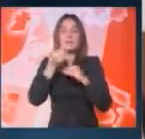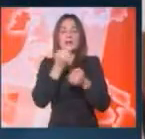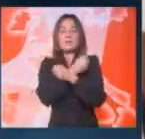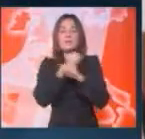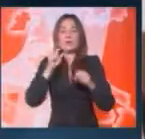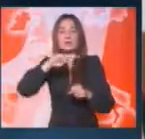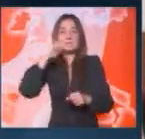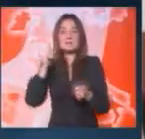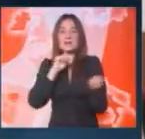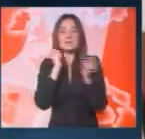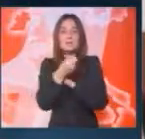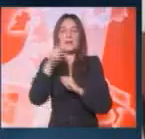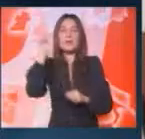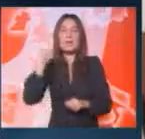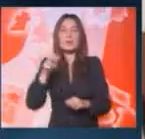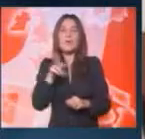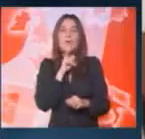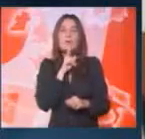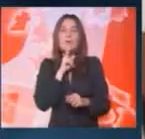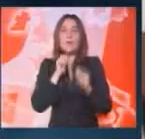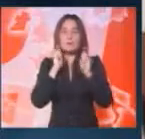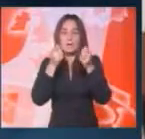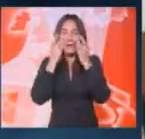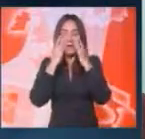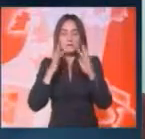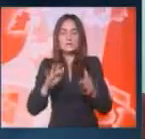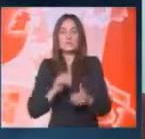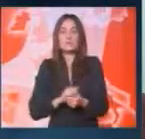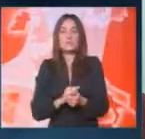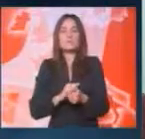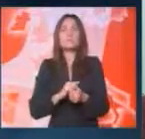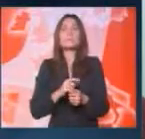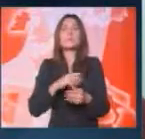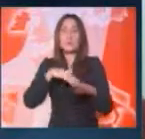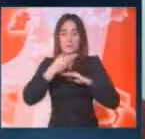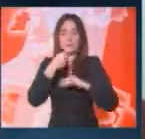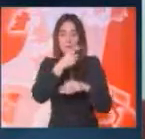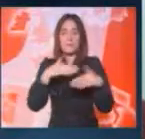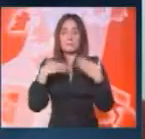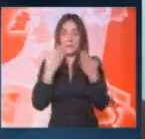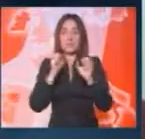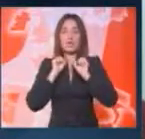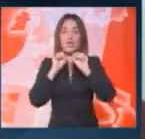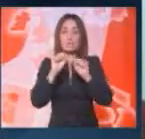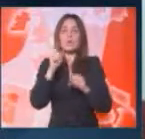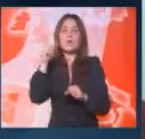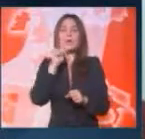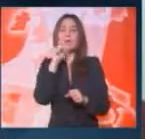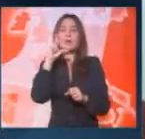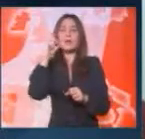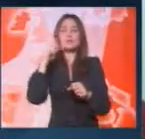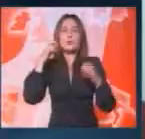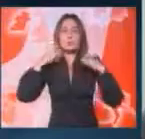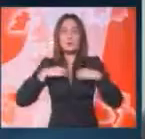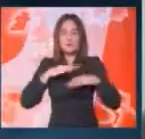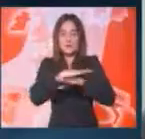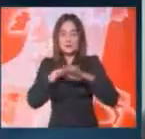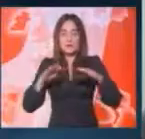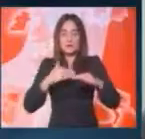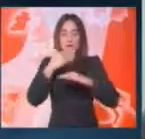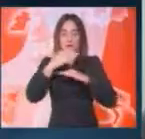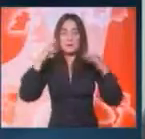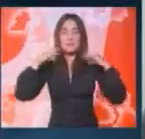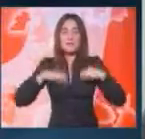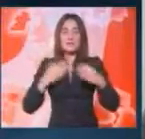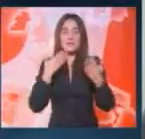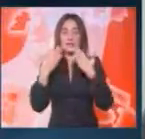Demokratske stranke zamenio odbornika koji je podneo ostavku. Nakon što je taj predlog odbijen, Ilić je sa predsedavajućeg stola ispred